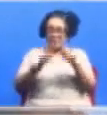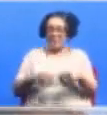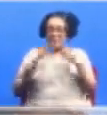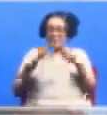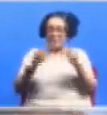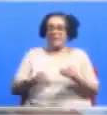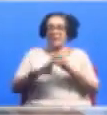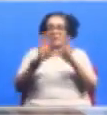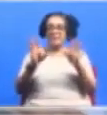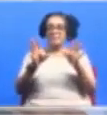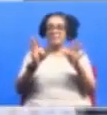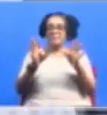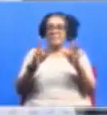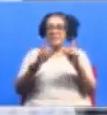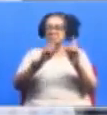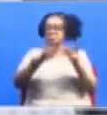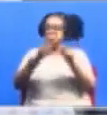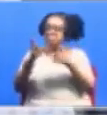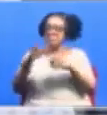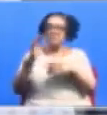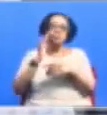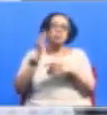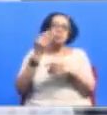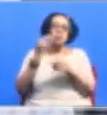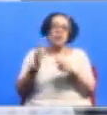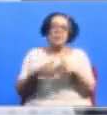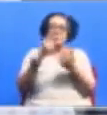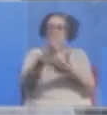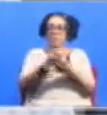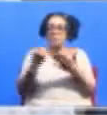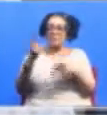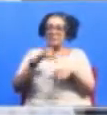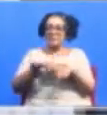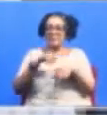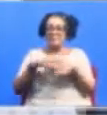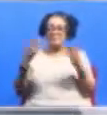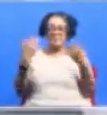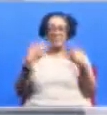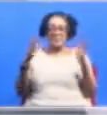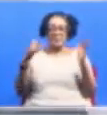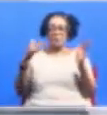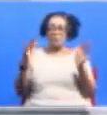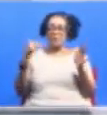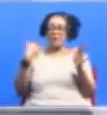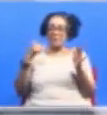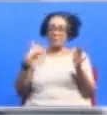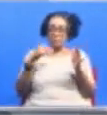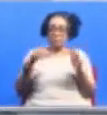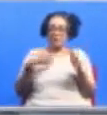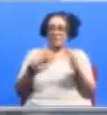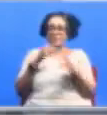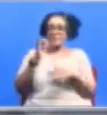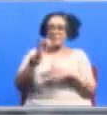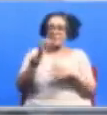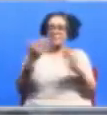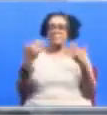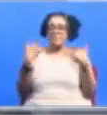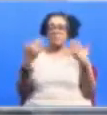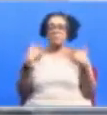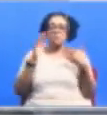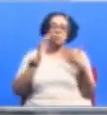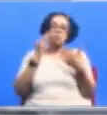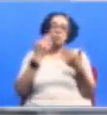Ziara ya Kindiki katika kaunti ya Isiolo inakuja wiki moja baada ya operesheni Maliza Uhalifu kuenezwa kwa maeneo ya kaskazini mwa